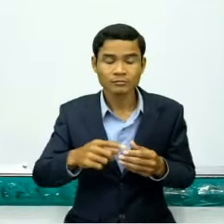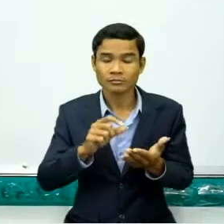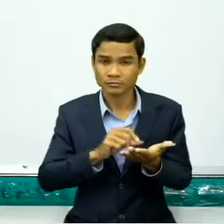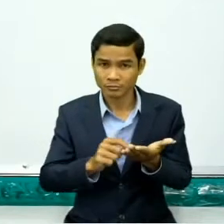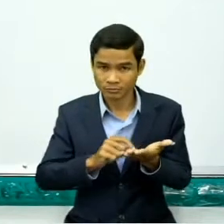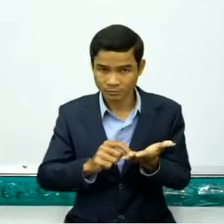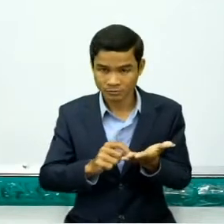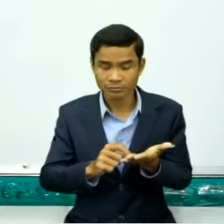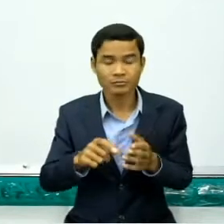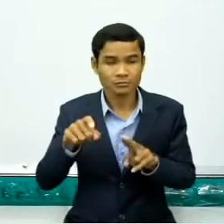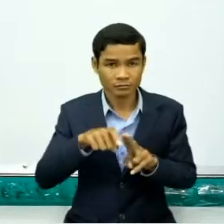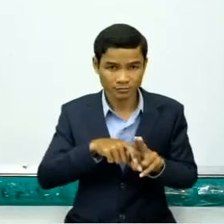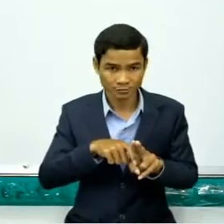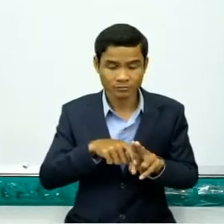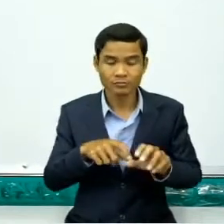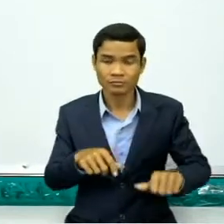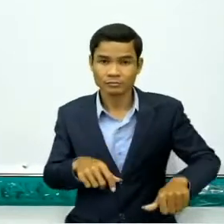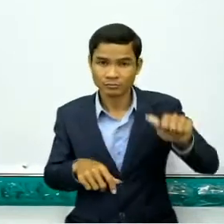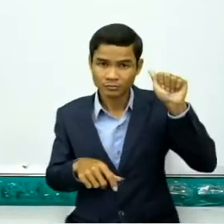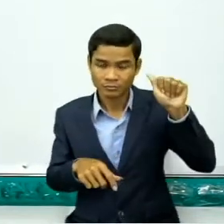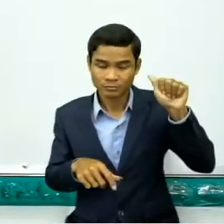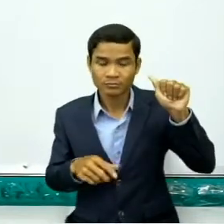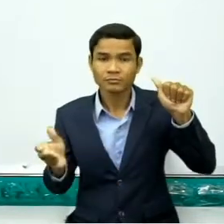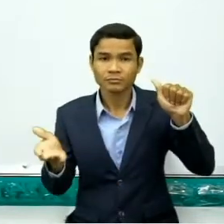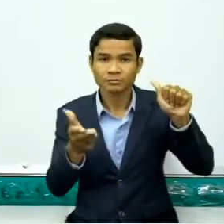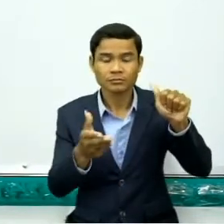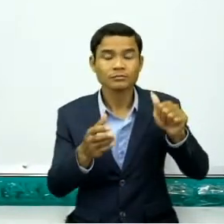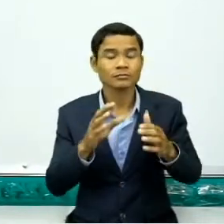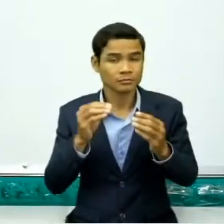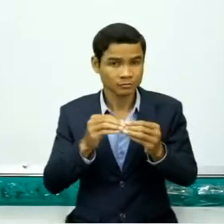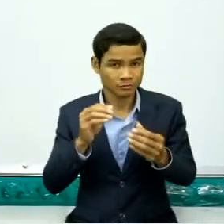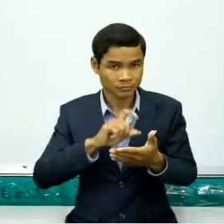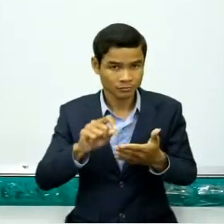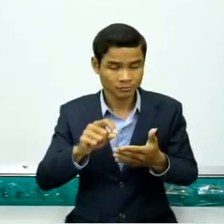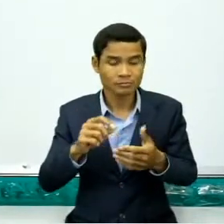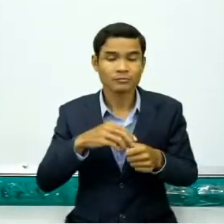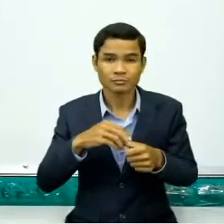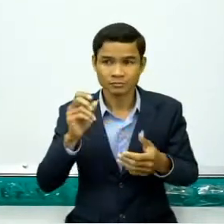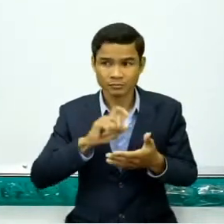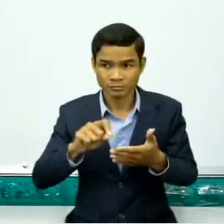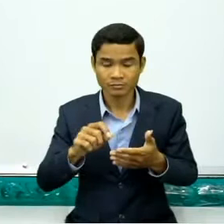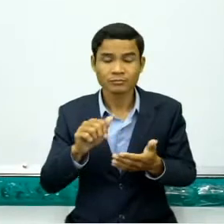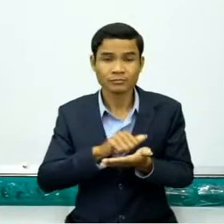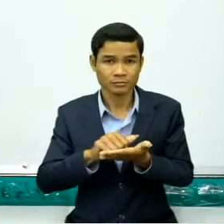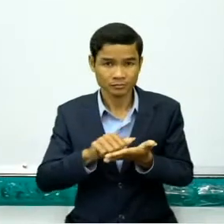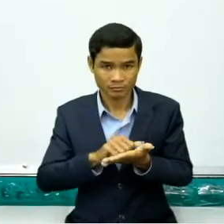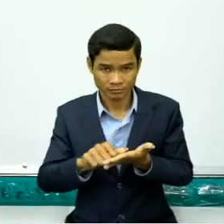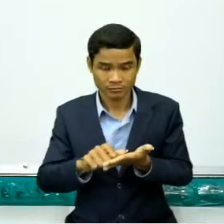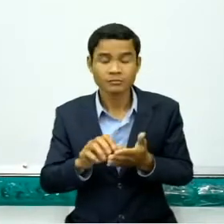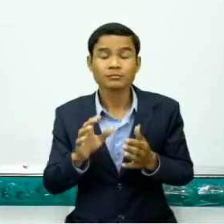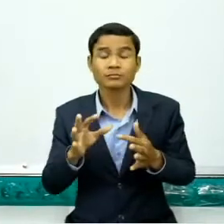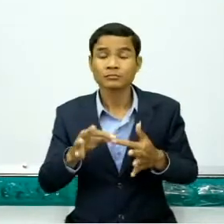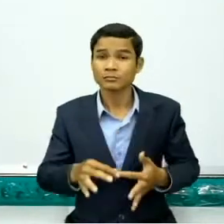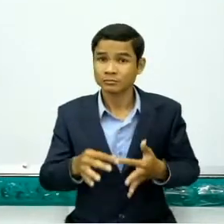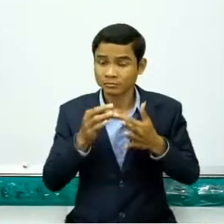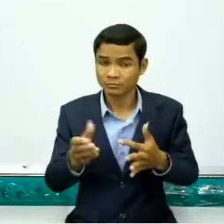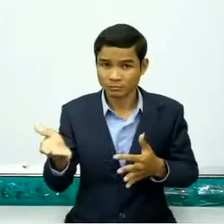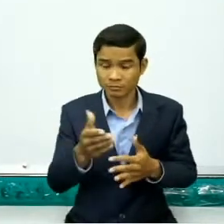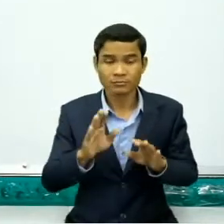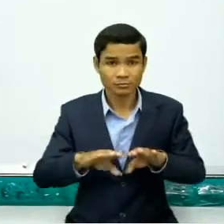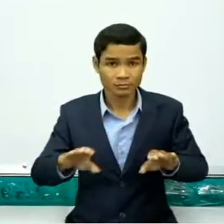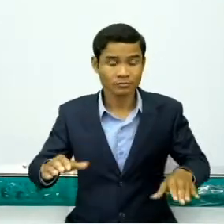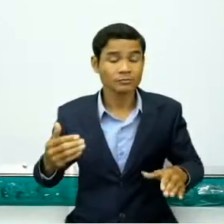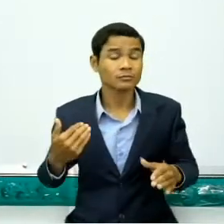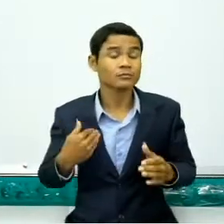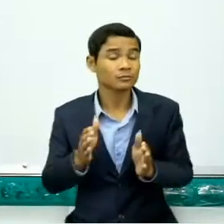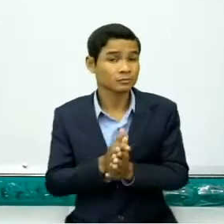lốt, bận tốt, đá chân uốn. Đại số, phớt, cáp lúc. Chia bí xa chí ní tự tiết, con trai